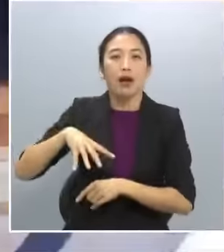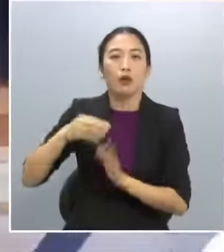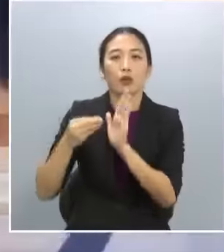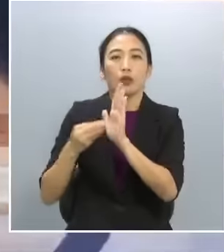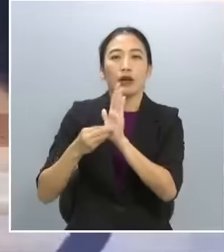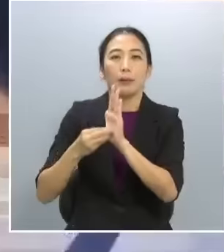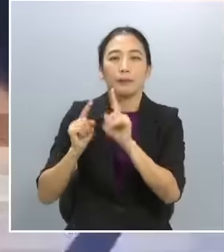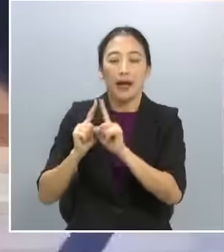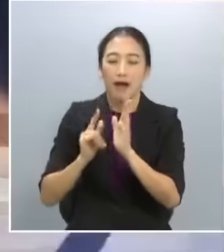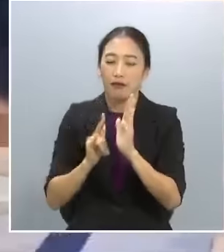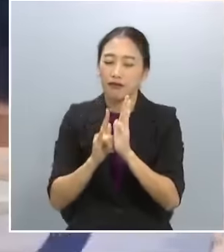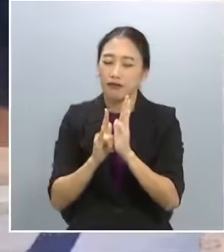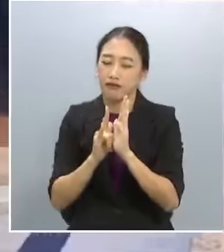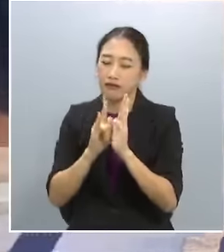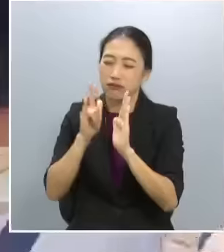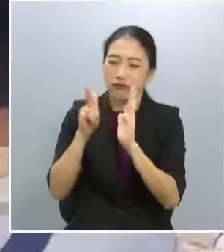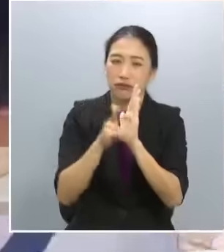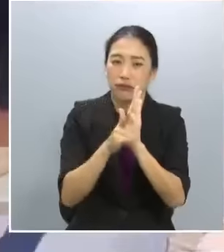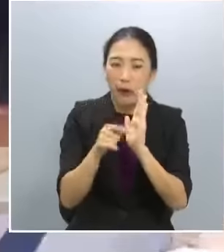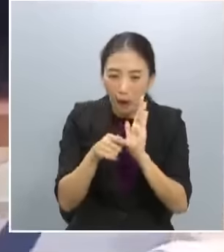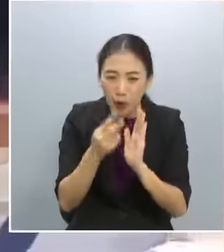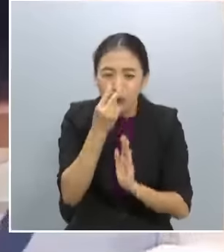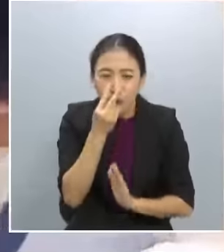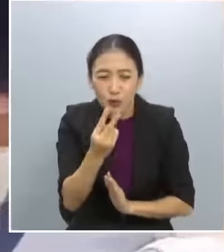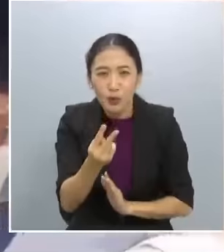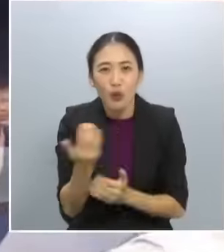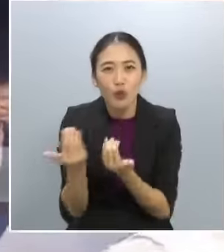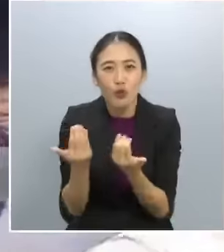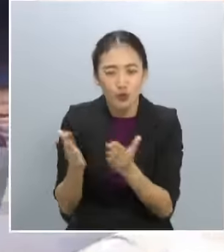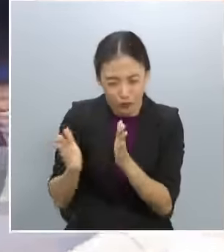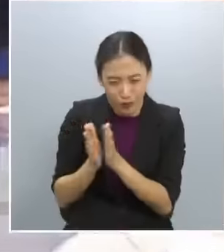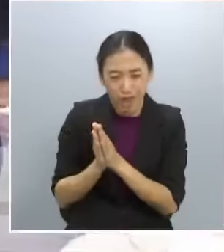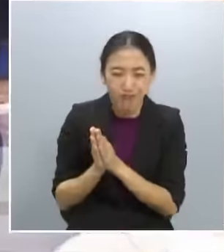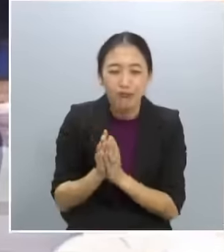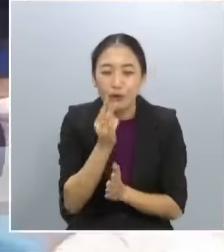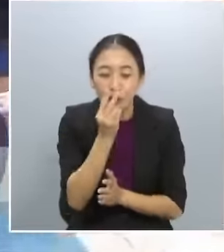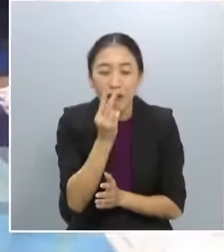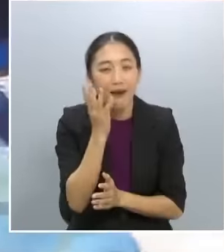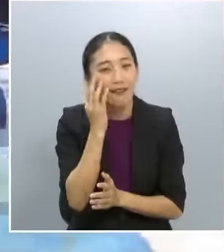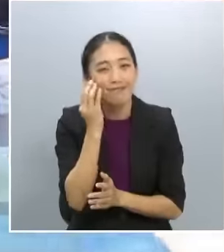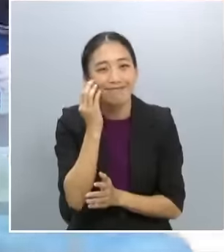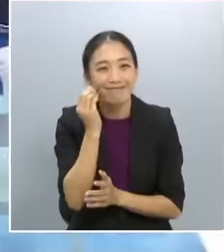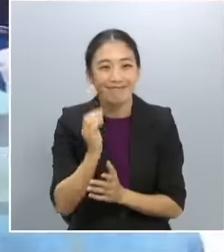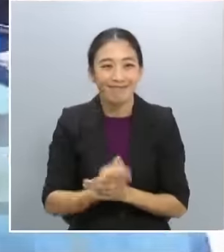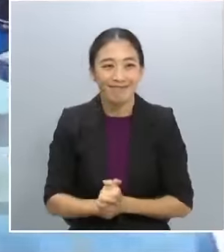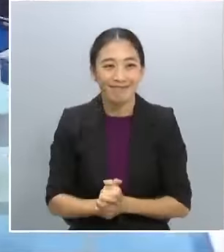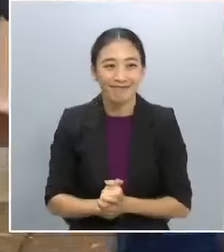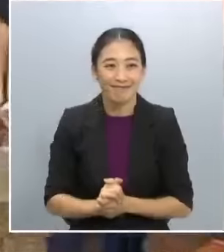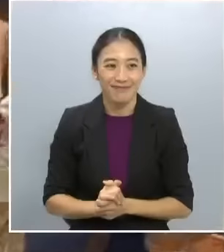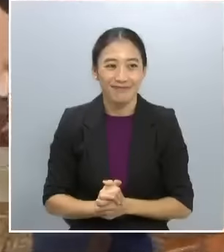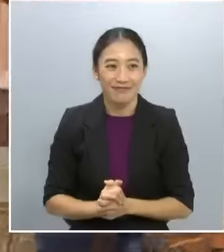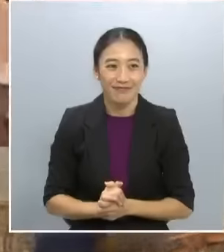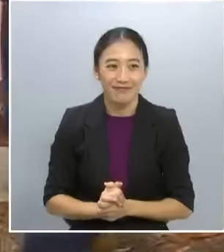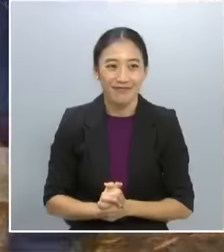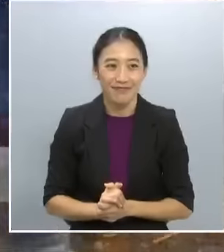ะแล้วน้องก็น่ารักเด้งสมชื ่อมีภาพเด้งๆมาให้ดูกันติดเบรก